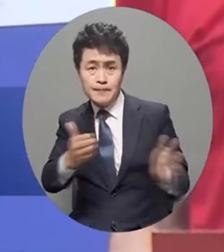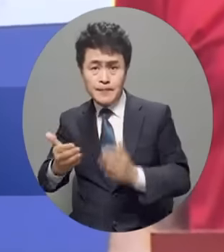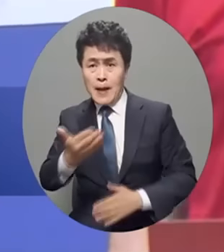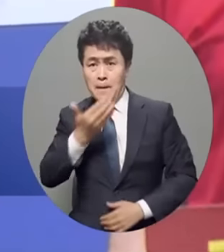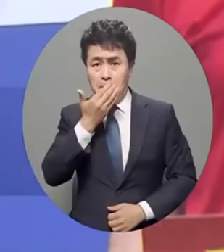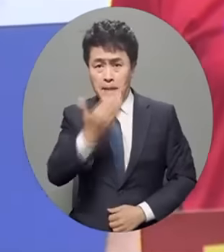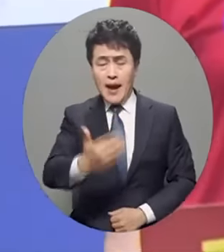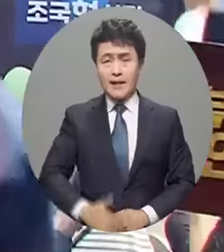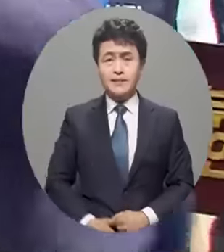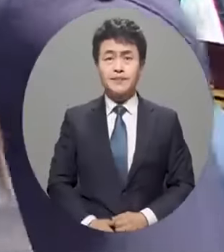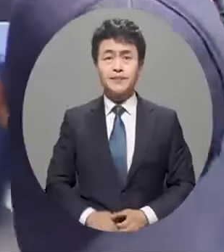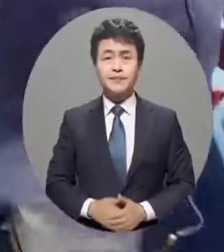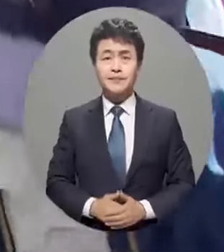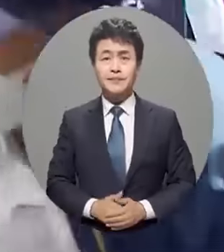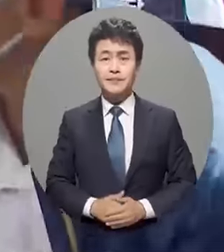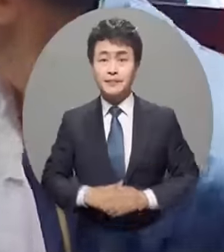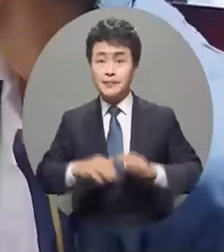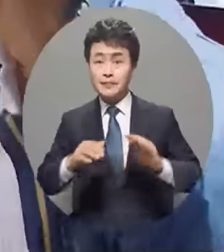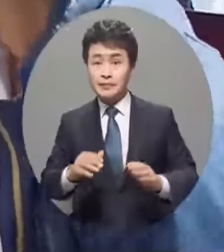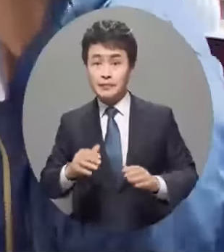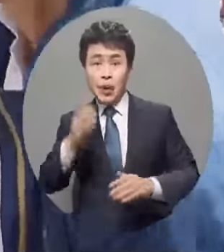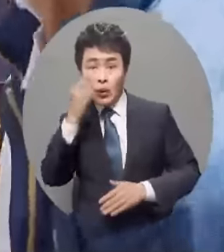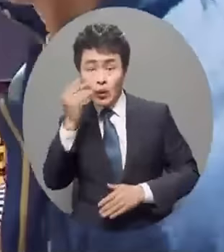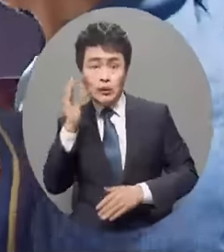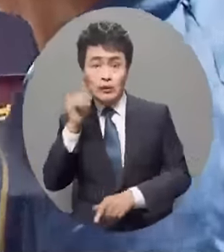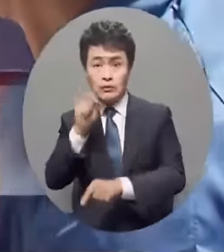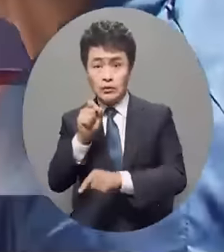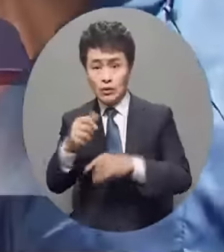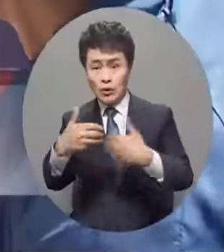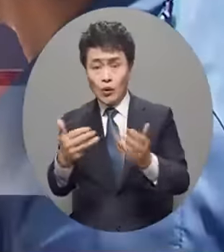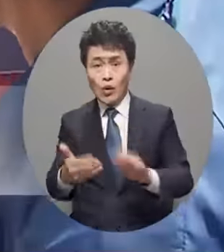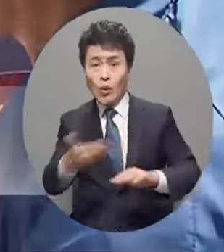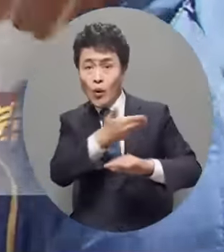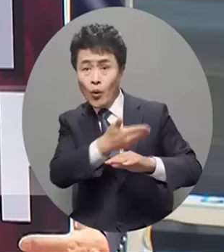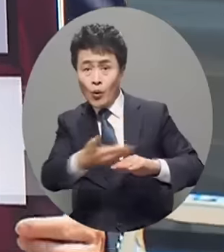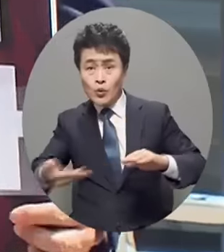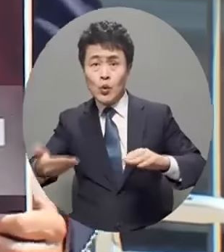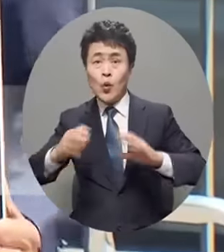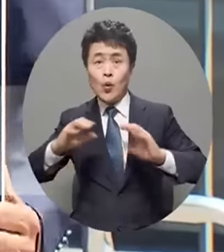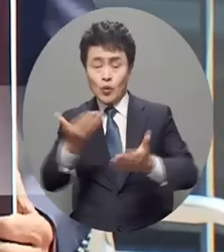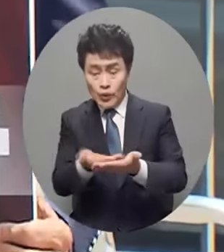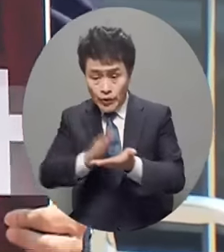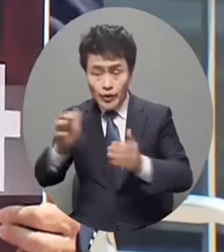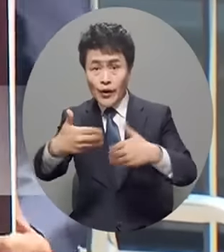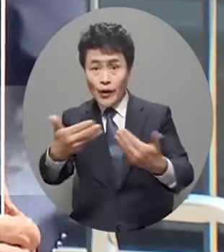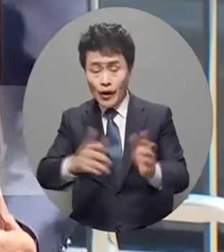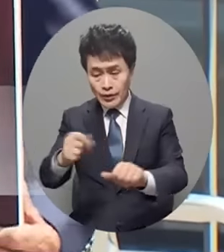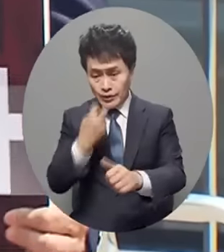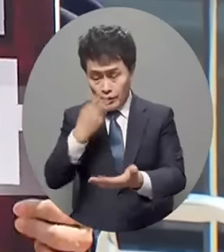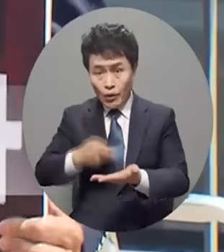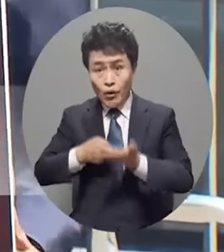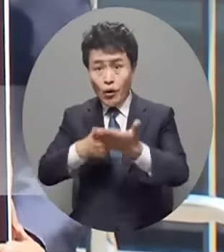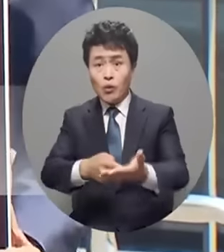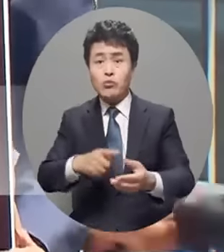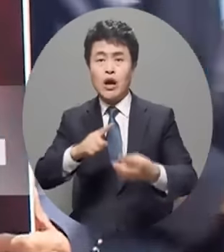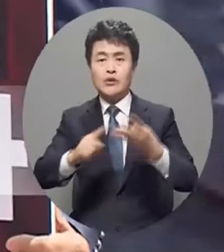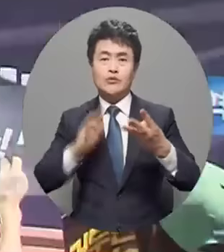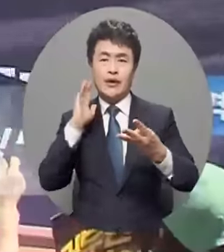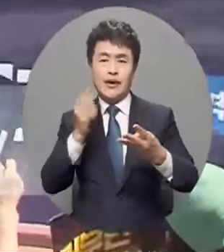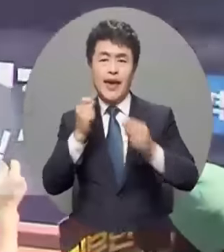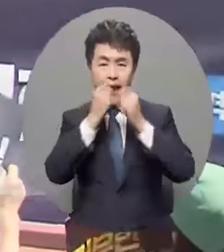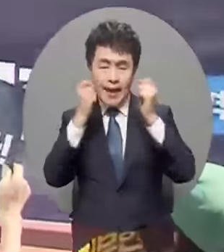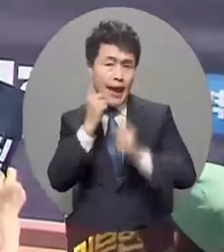있습니다. 용산 대통령실을 찾은 조국혁신당도 특검법 수용과 함께 윤 대통령은 개인